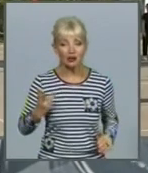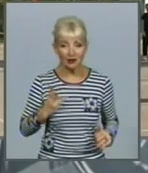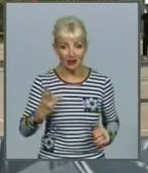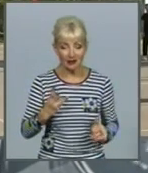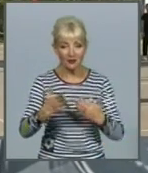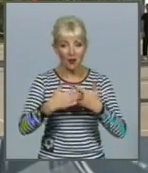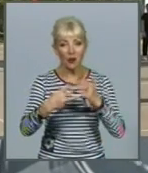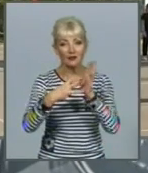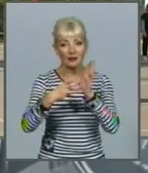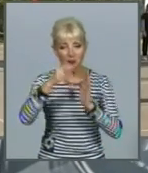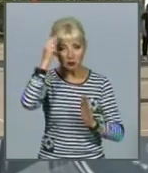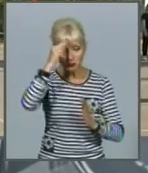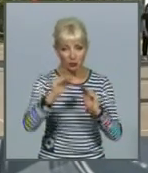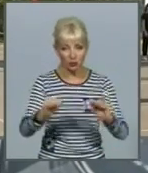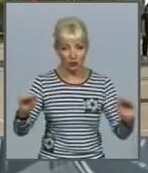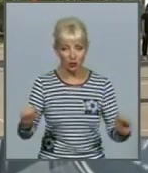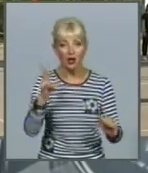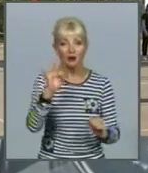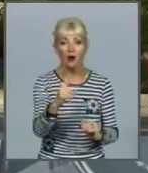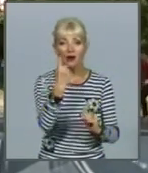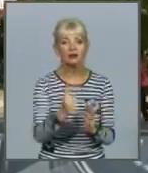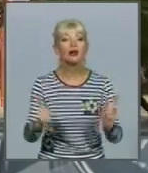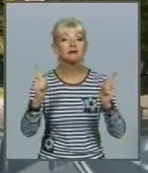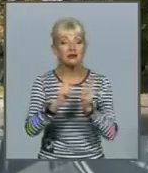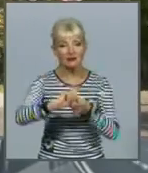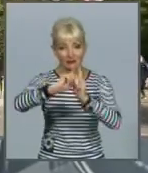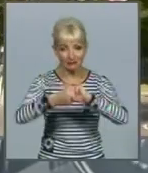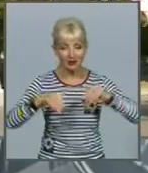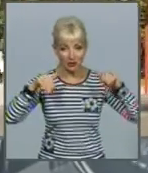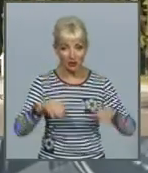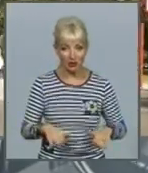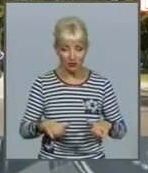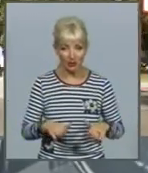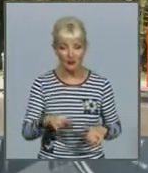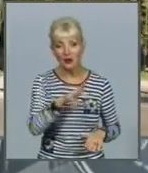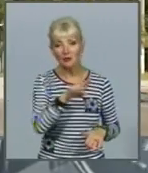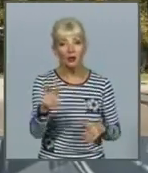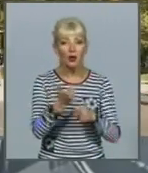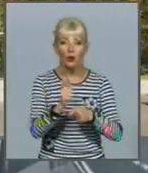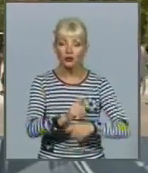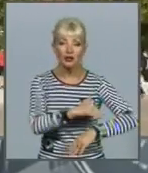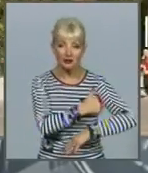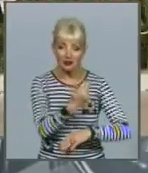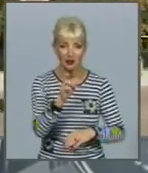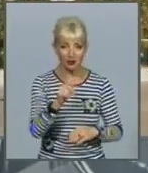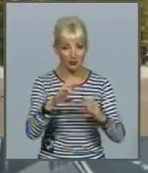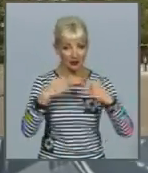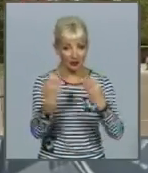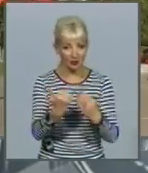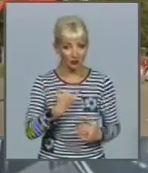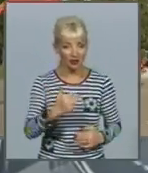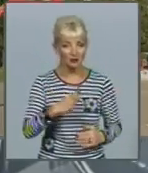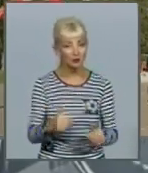учнів. Та одна зустріч стала вирішальною. Ми дуже хотіли, щоб стадіон у нас був суперський,